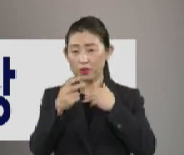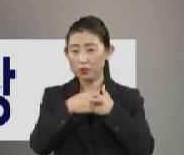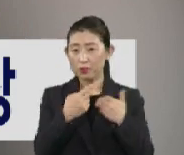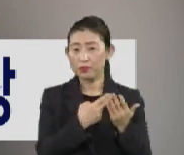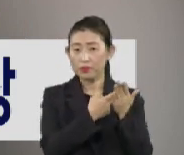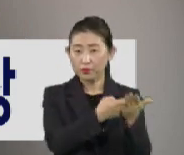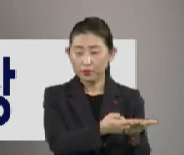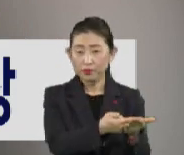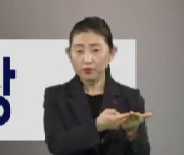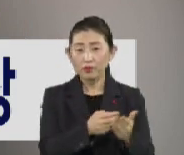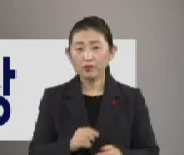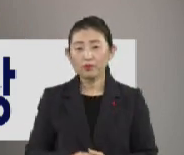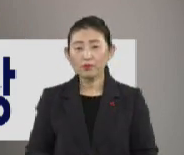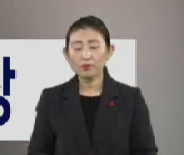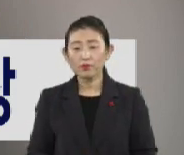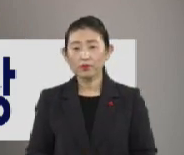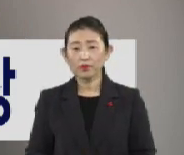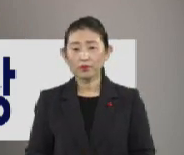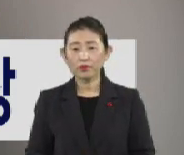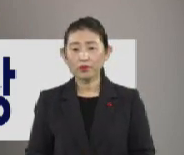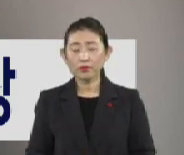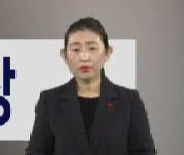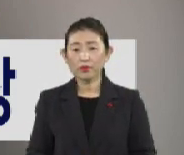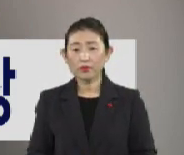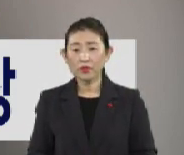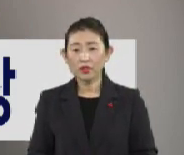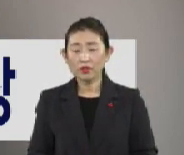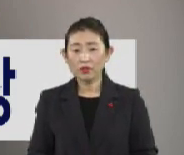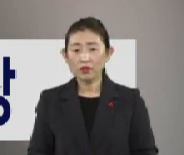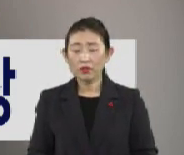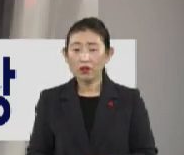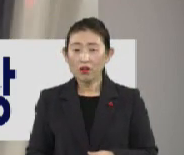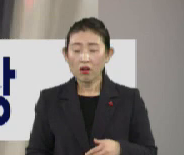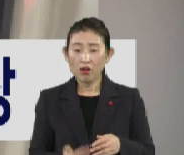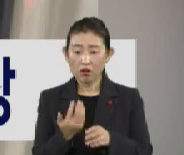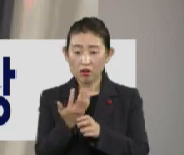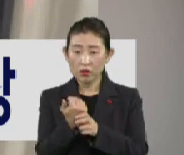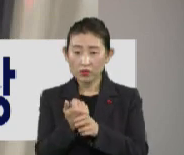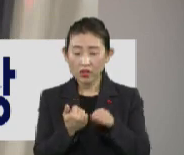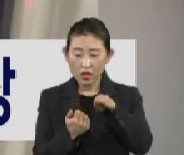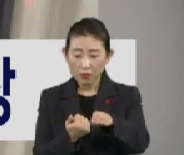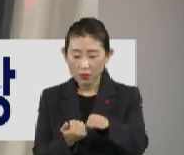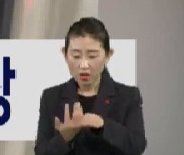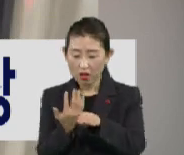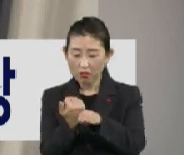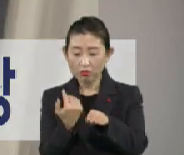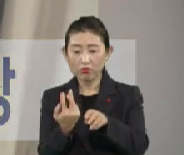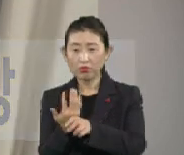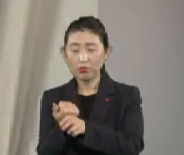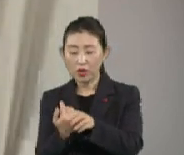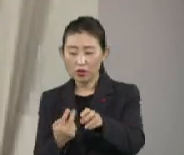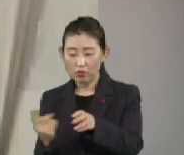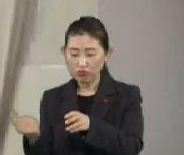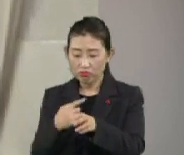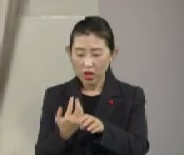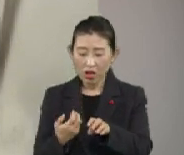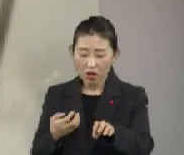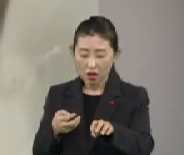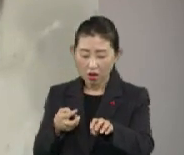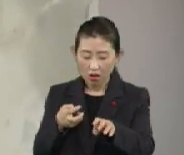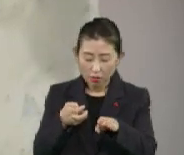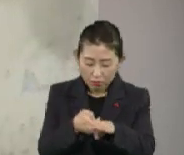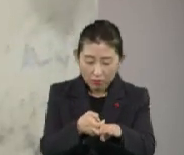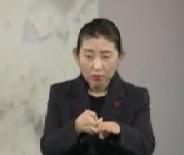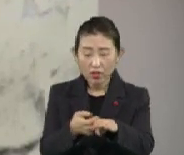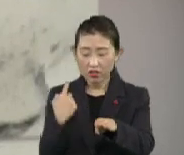다쳐 인근 병원에서 치료를 받고 있습니다. 경찰은 화물차가 속도를 줄이지 못하고 앞서 가던 승용차를